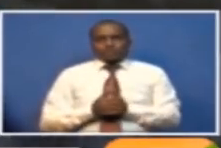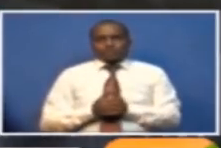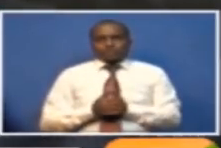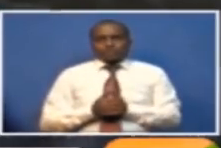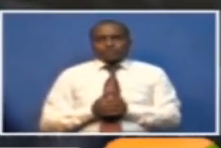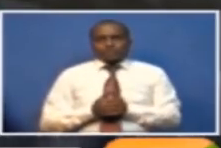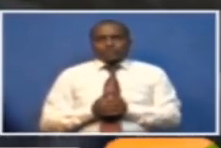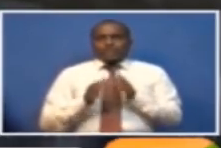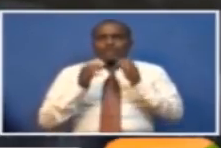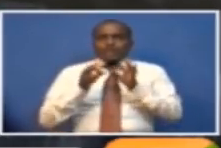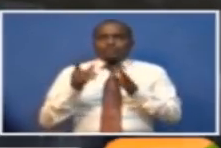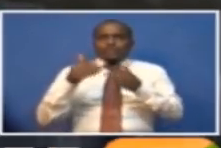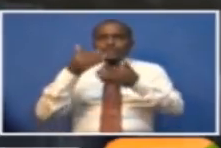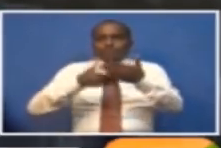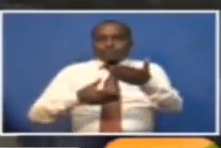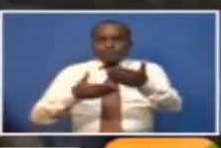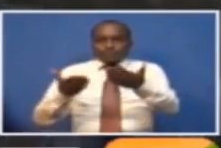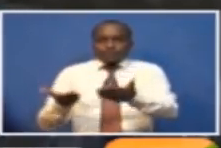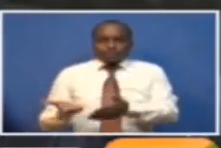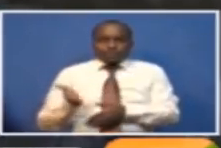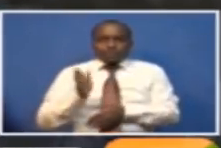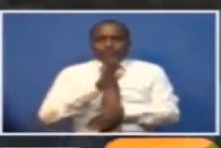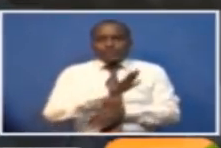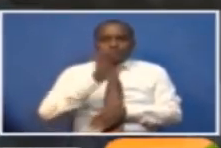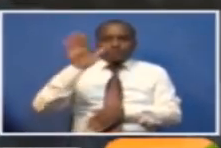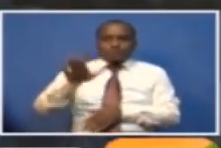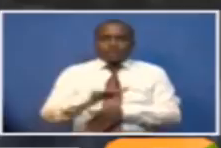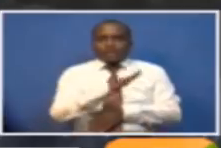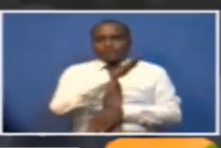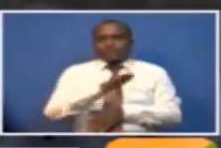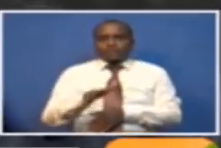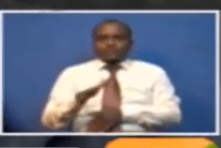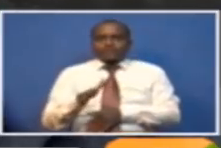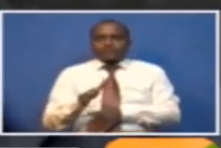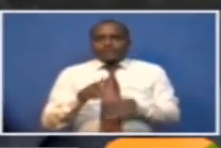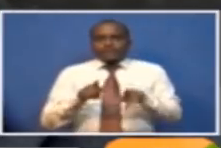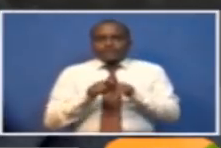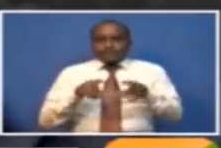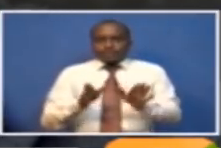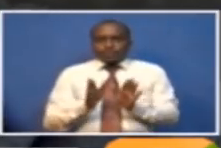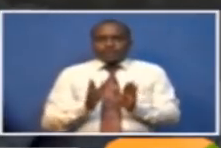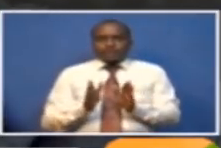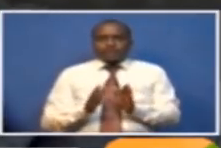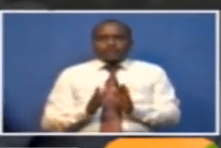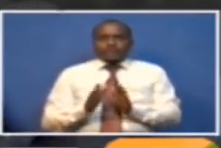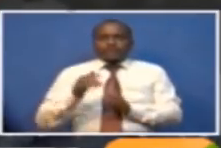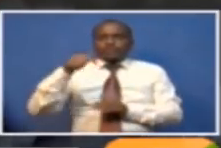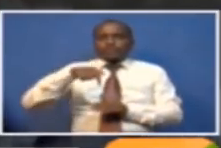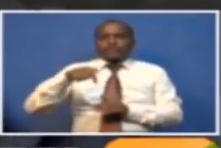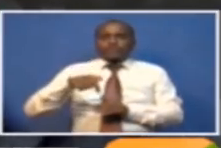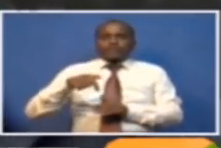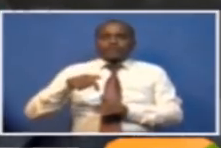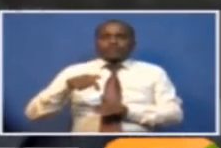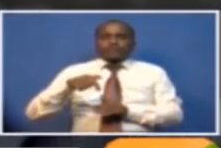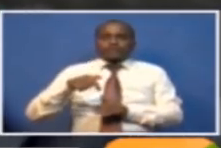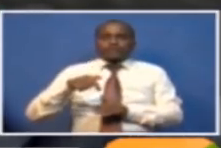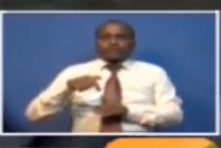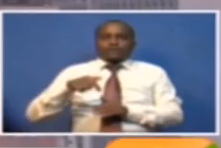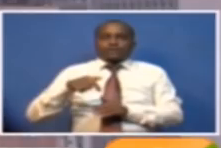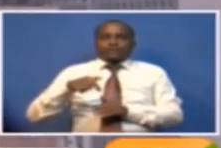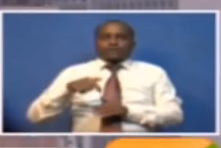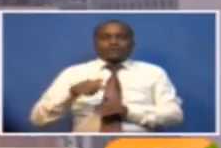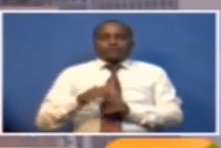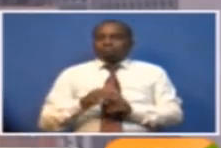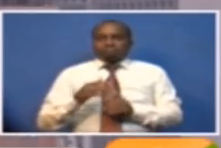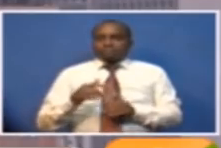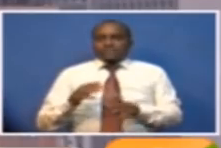report were to be brought back to parliament the way it is, even today I would still shoot it down.